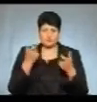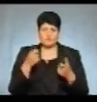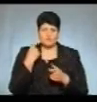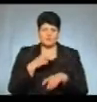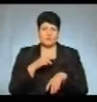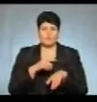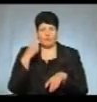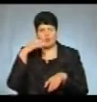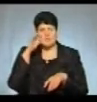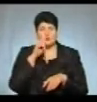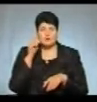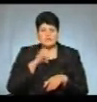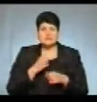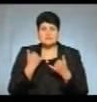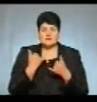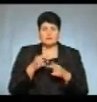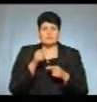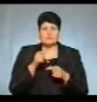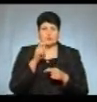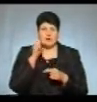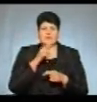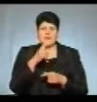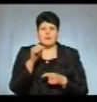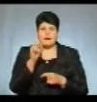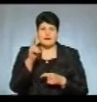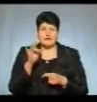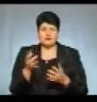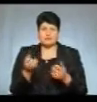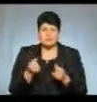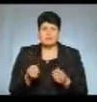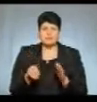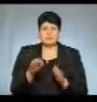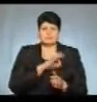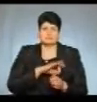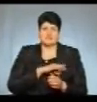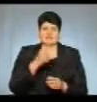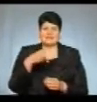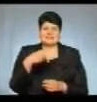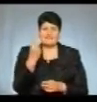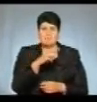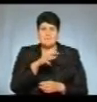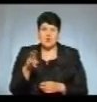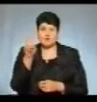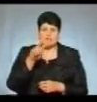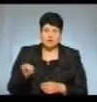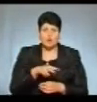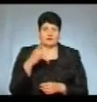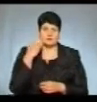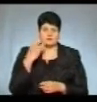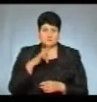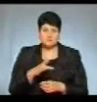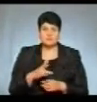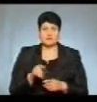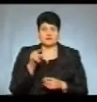України. За рік такої діяльності хакери отримували прибуток у понад 22 мільйони доларів США. Серед учасників злочинної групи було